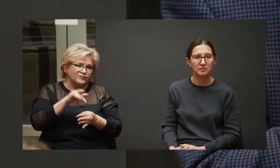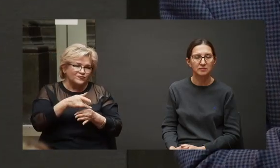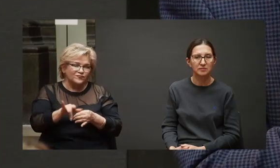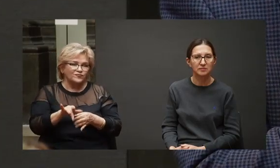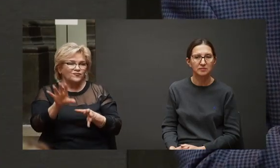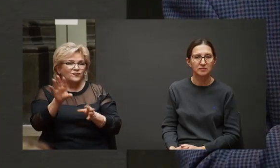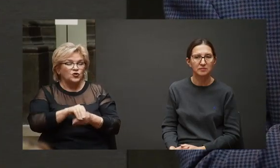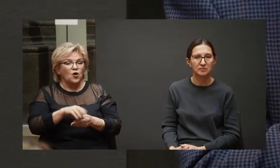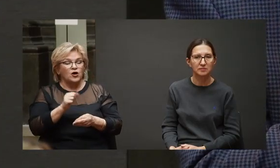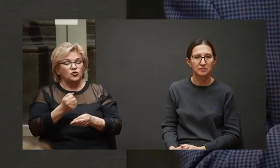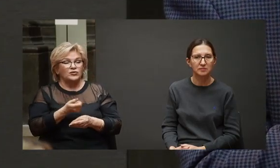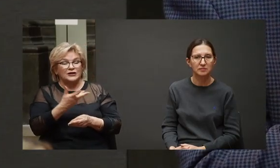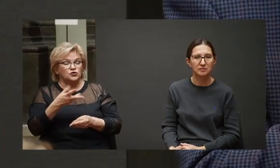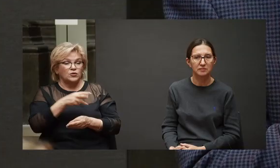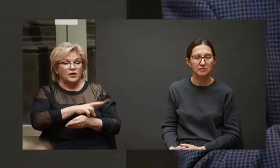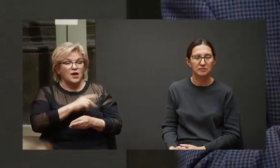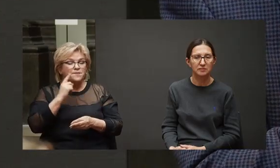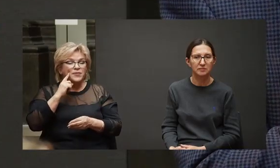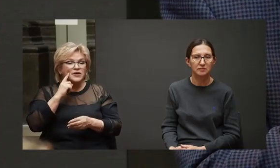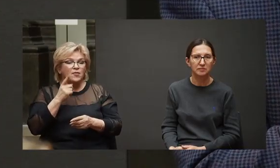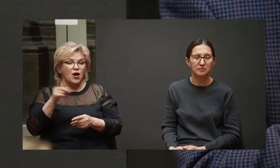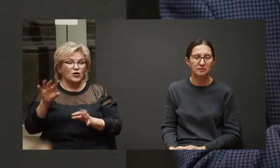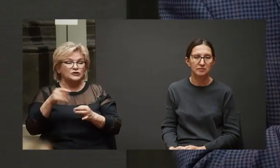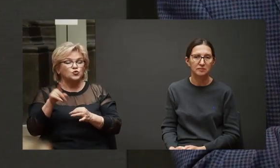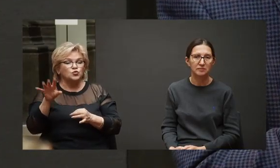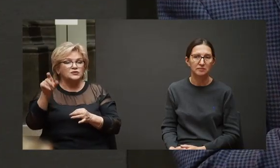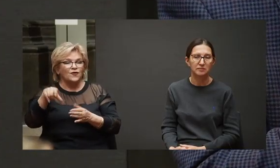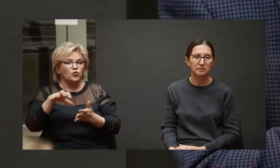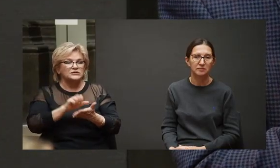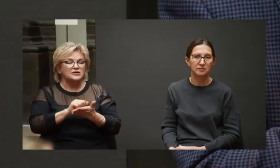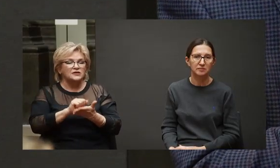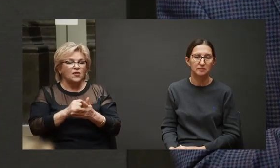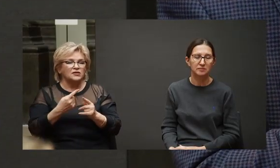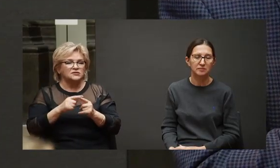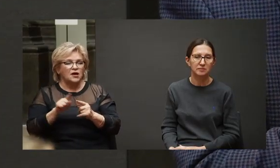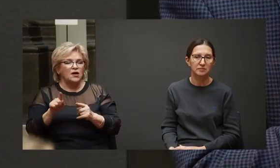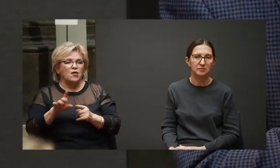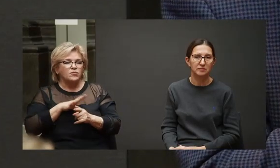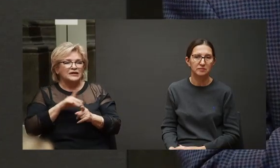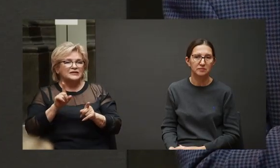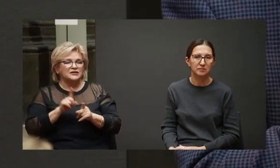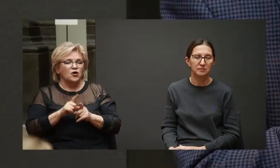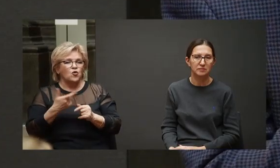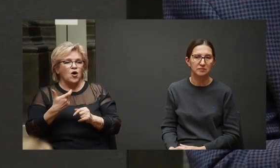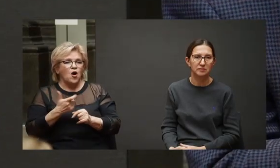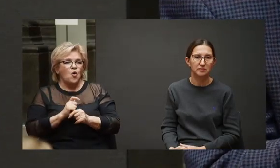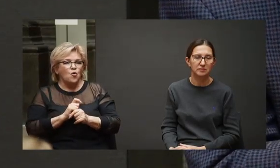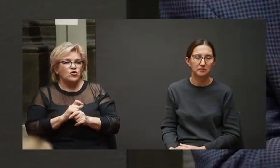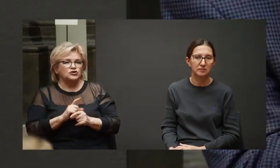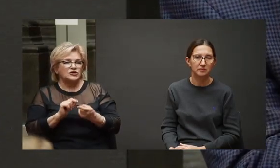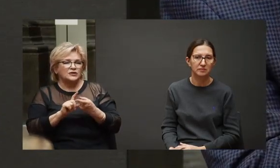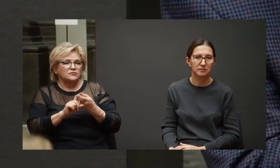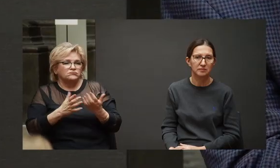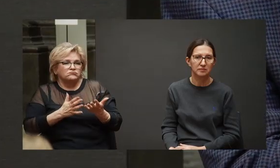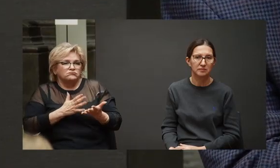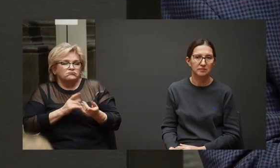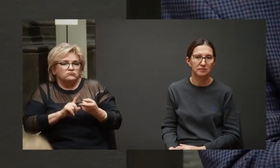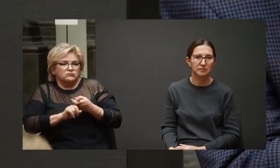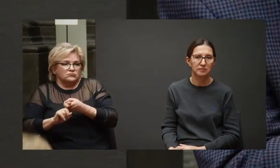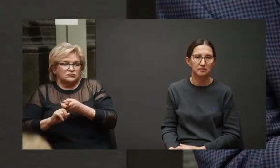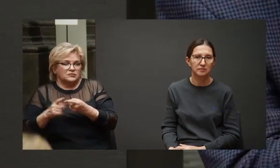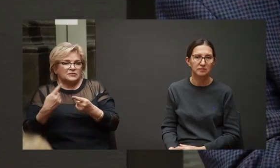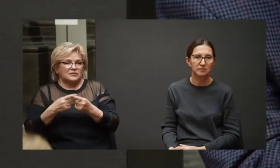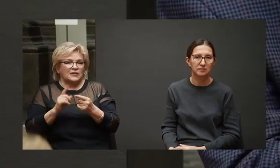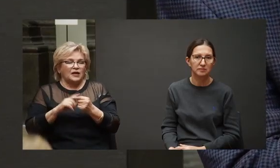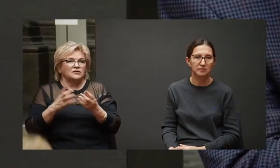Но, насколько я понимаю, искусство, которым он занимался, оно было в очень такой энергетической связи с ним самим, и вот эта идея